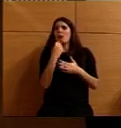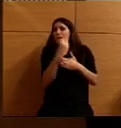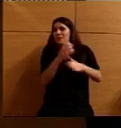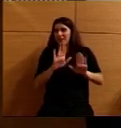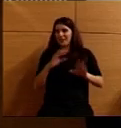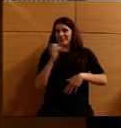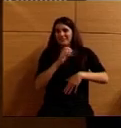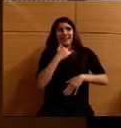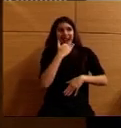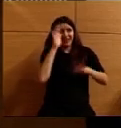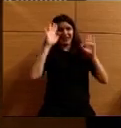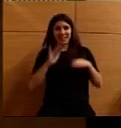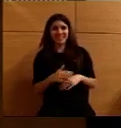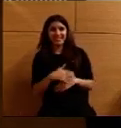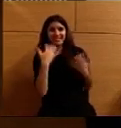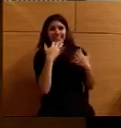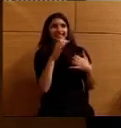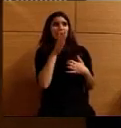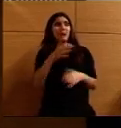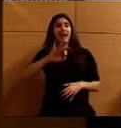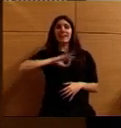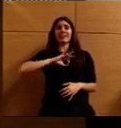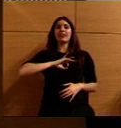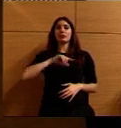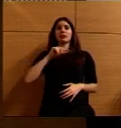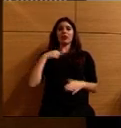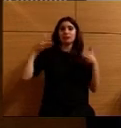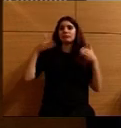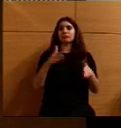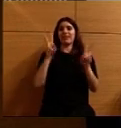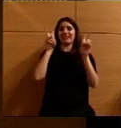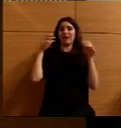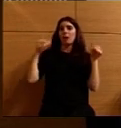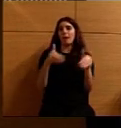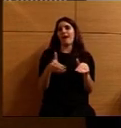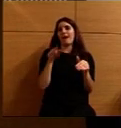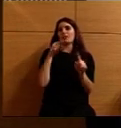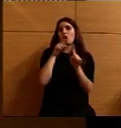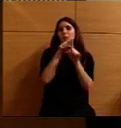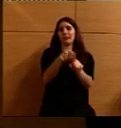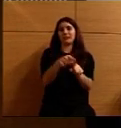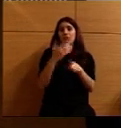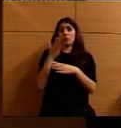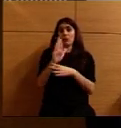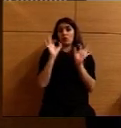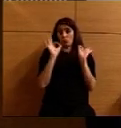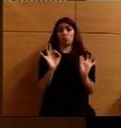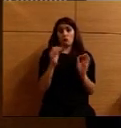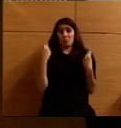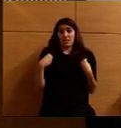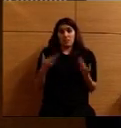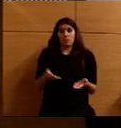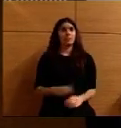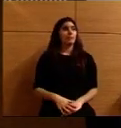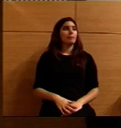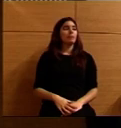per descomptat pot comptar en mi per a que la Diputació se centri en el que realment s'ha de centrar, i és l'objectiu de la moció que porta a este pleno,